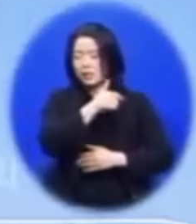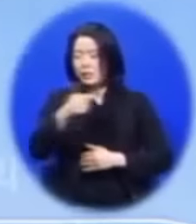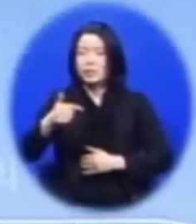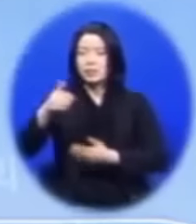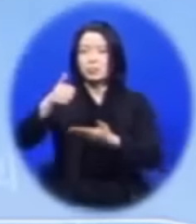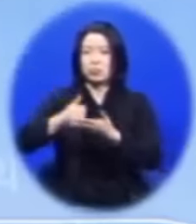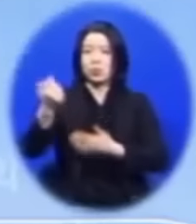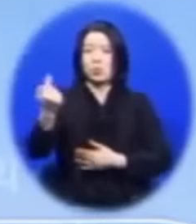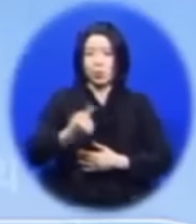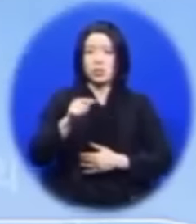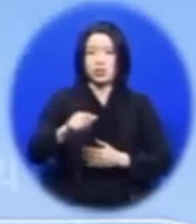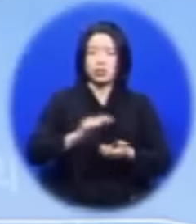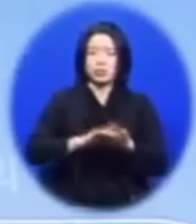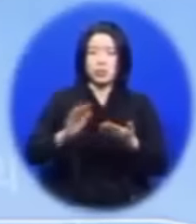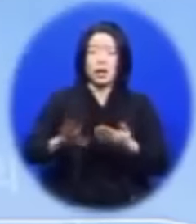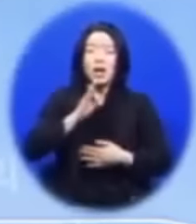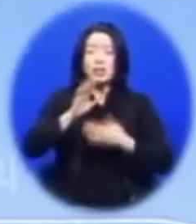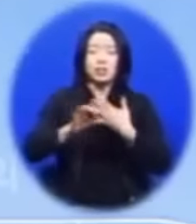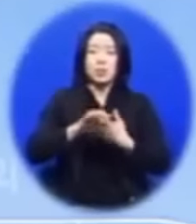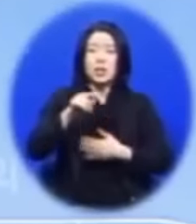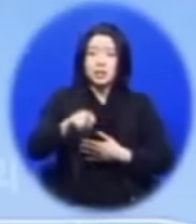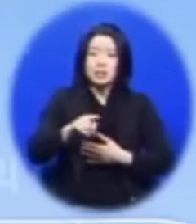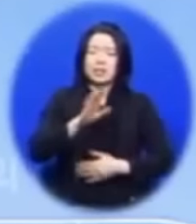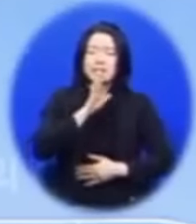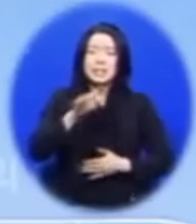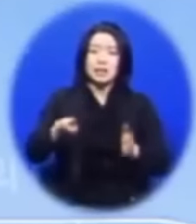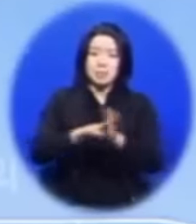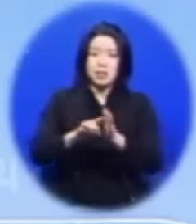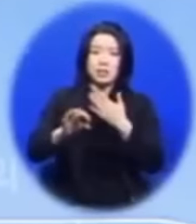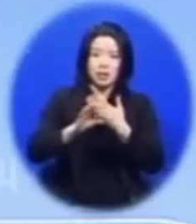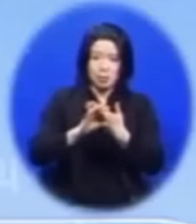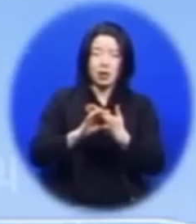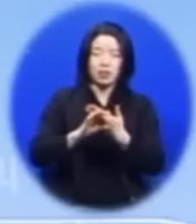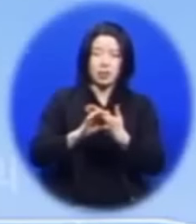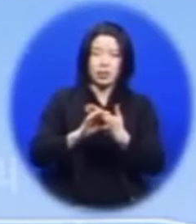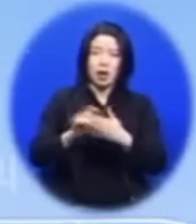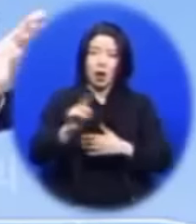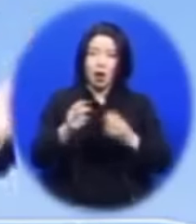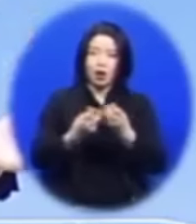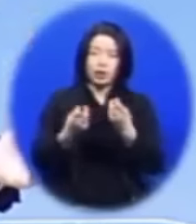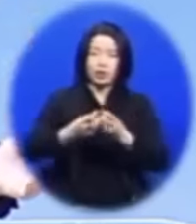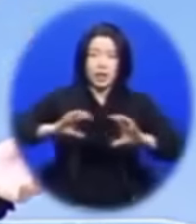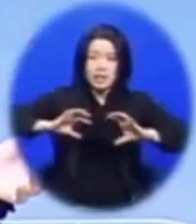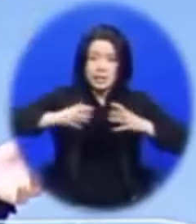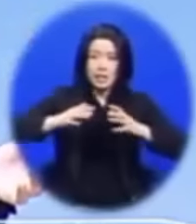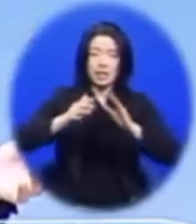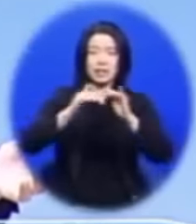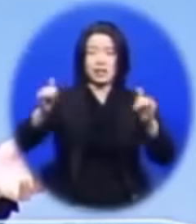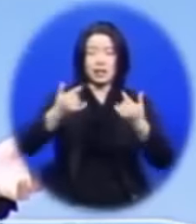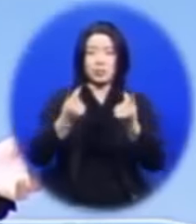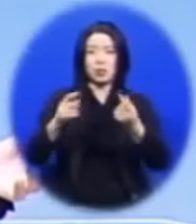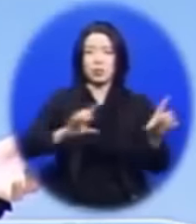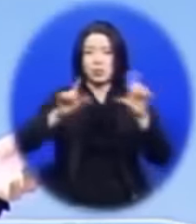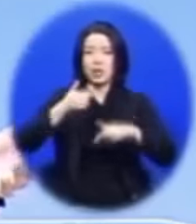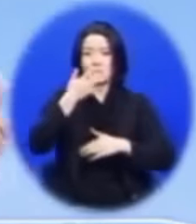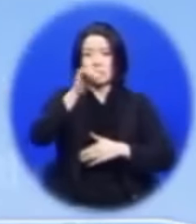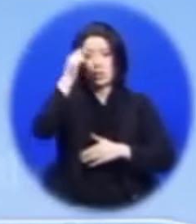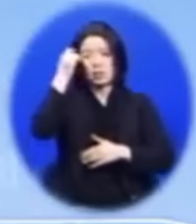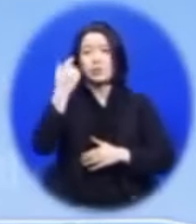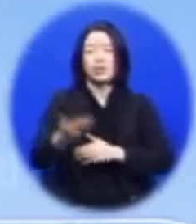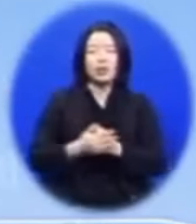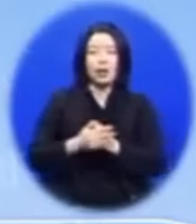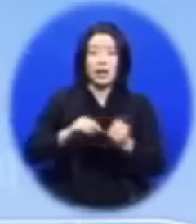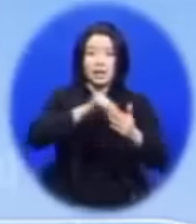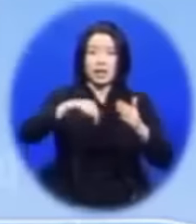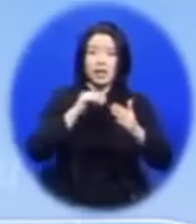거예요 그러면 그걸 진짜 믿는다면 어떻게 세상 사람들처럼 살아요 내